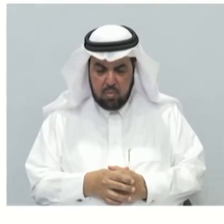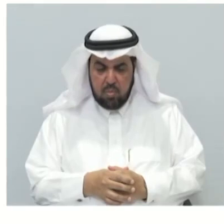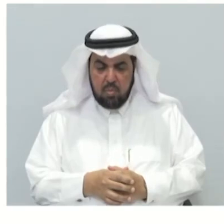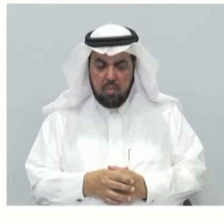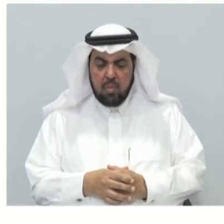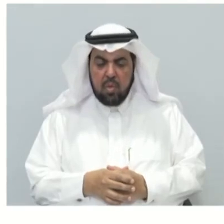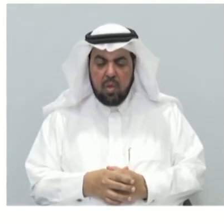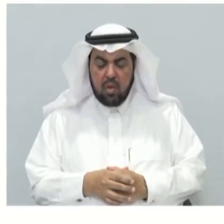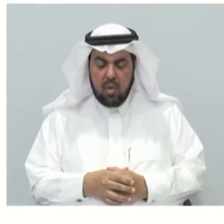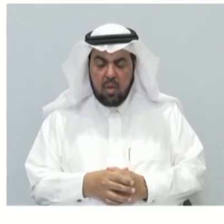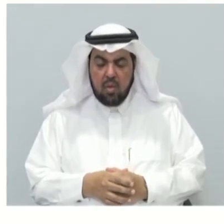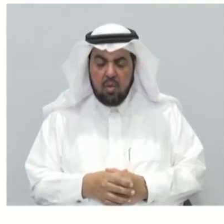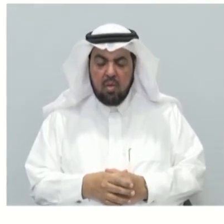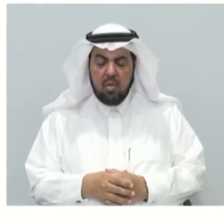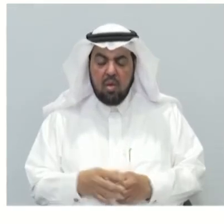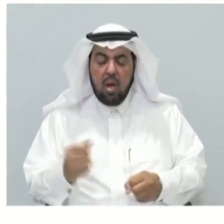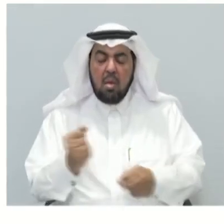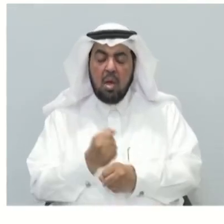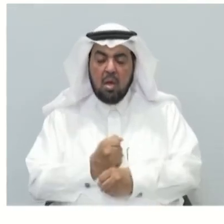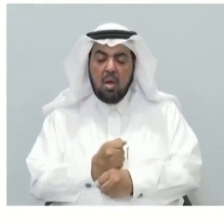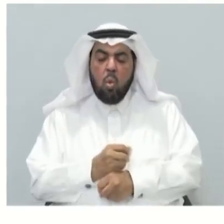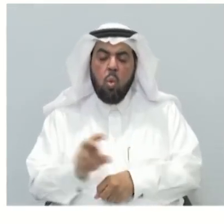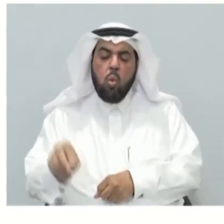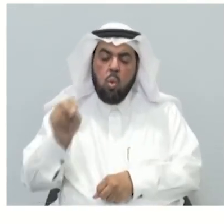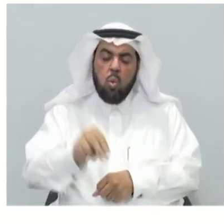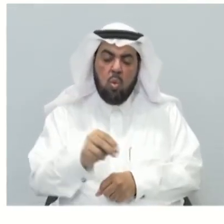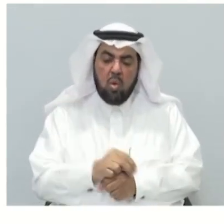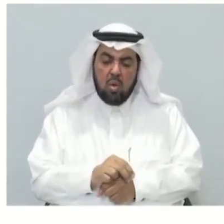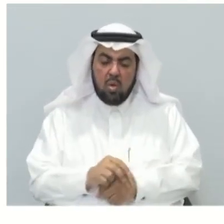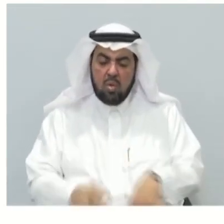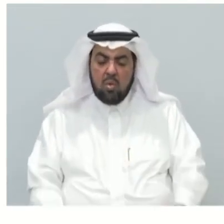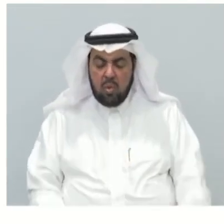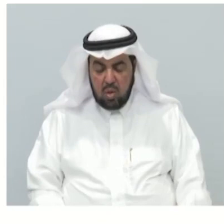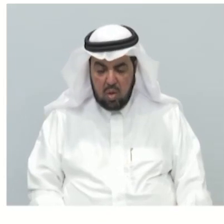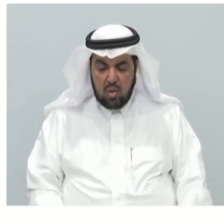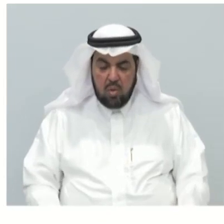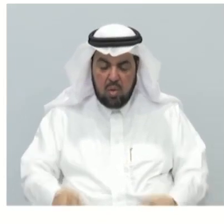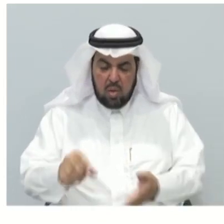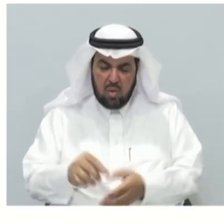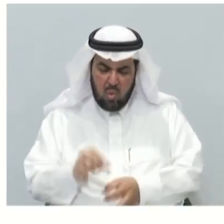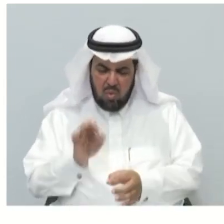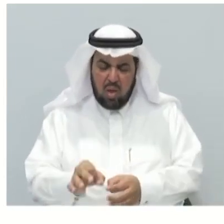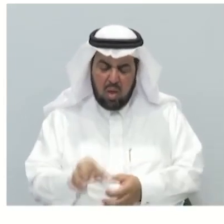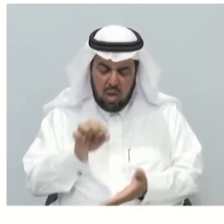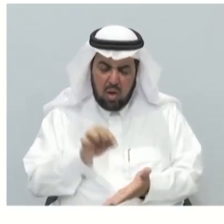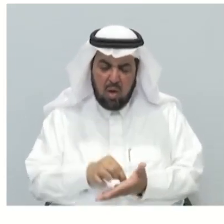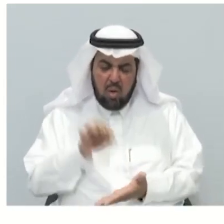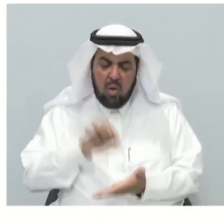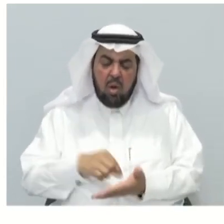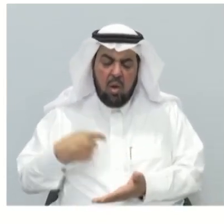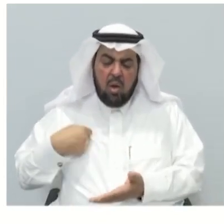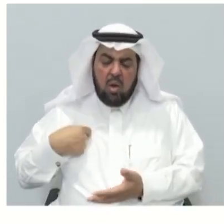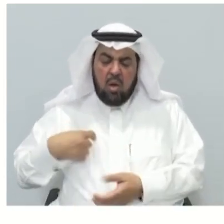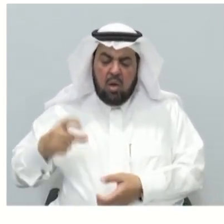وبي ممتاز فقام ايش عمل ايش عمل اكرم قام بتعيين نقطه اسمها دي